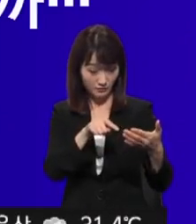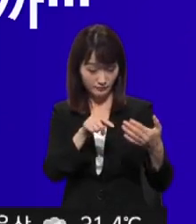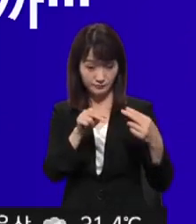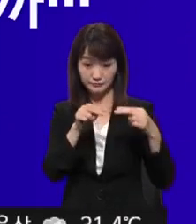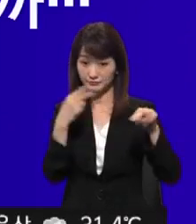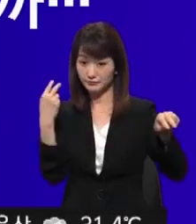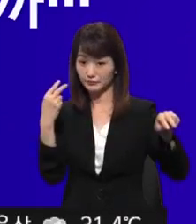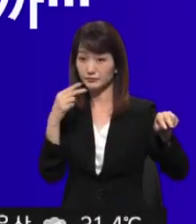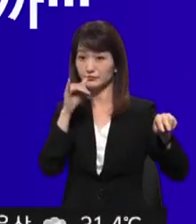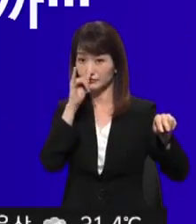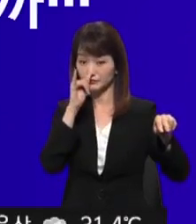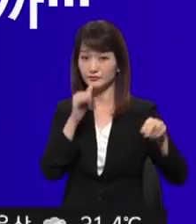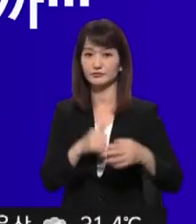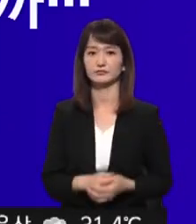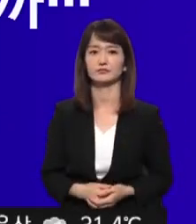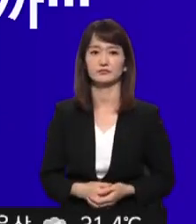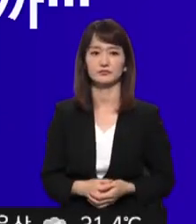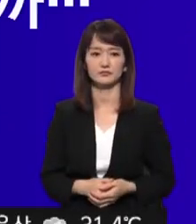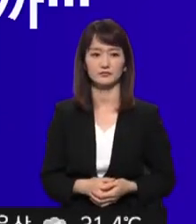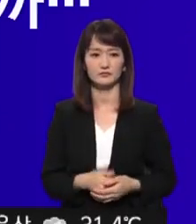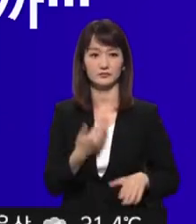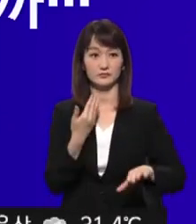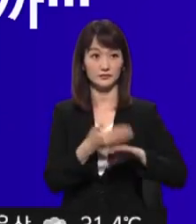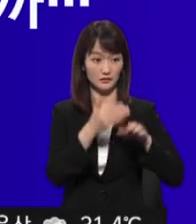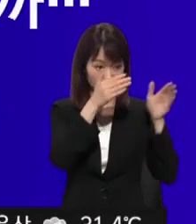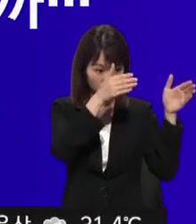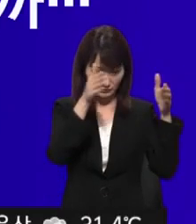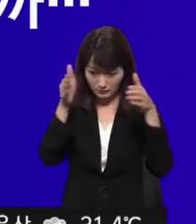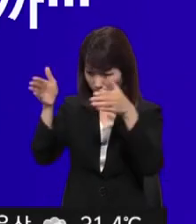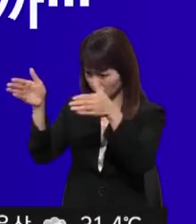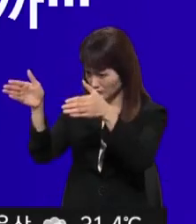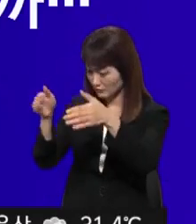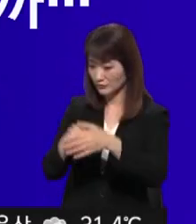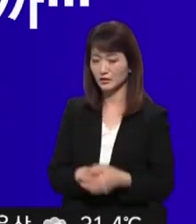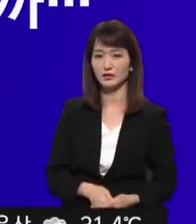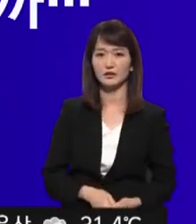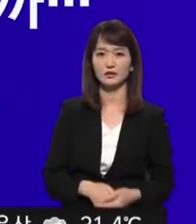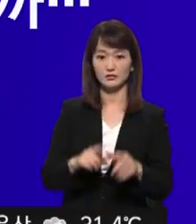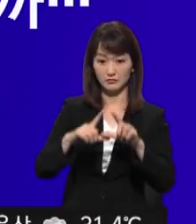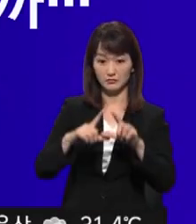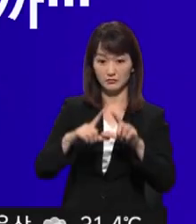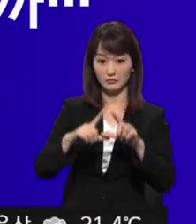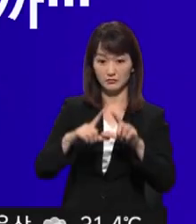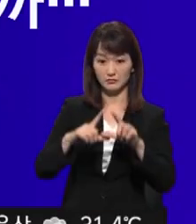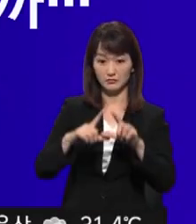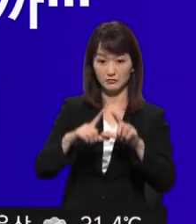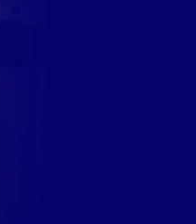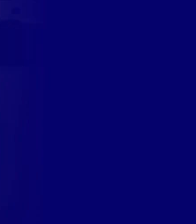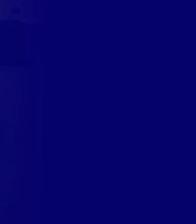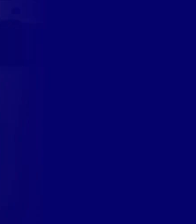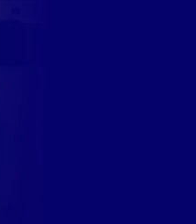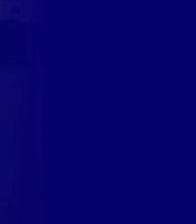비디오 판독 하듯이 이 각도에서도 고 적어 더 얻는데 노력에 맞습니다 잠기 예약이나 워요